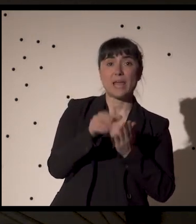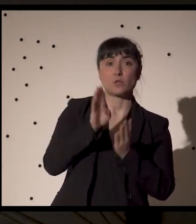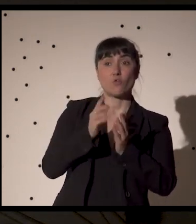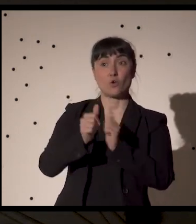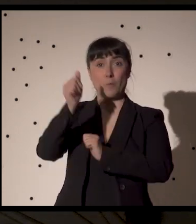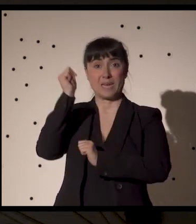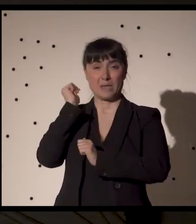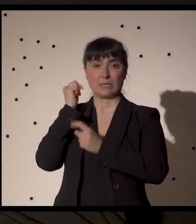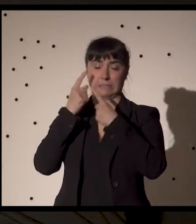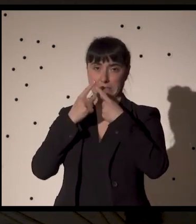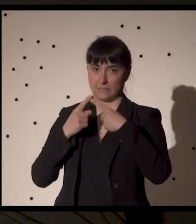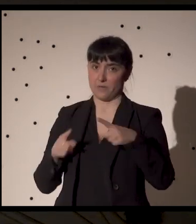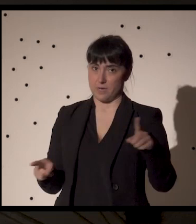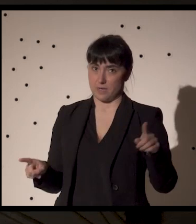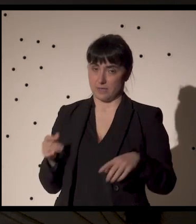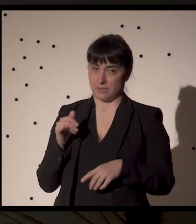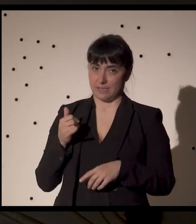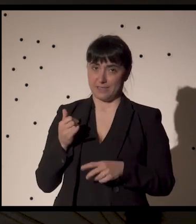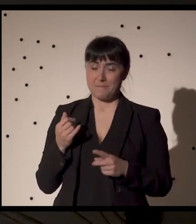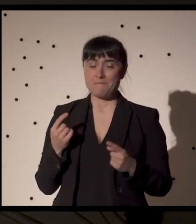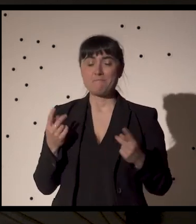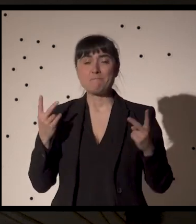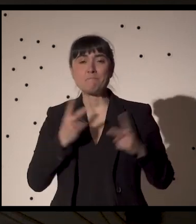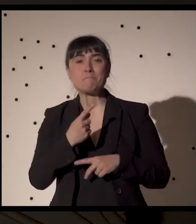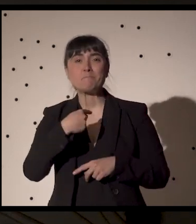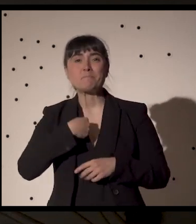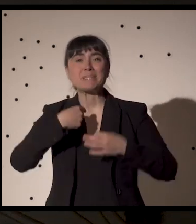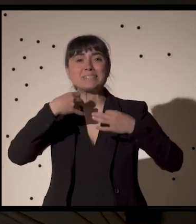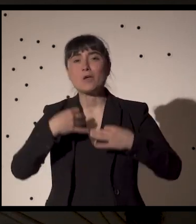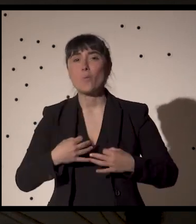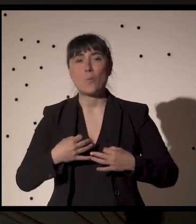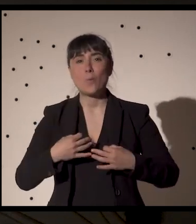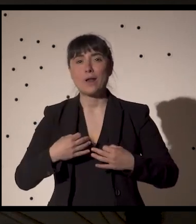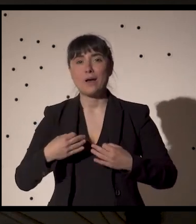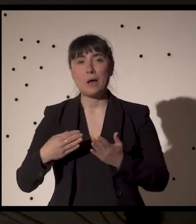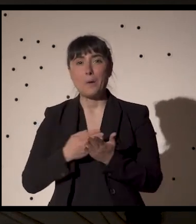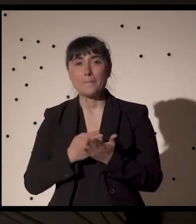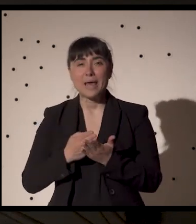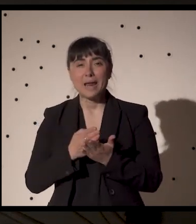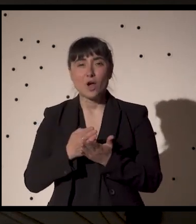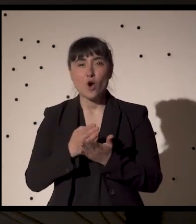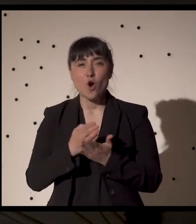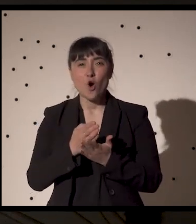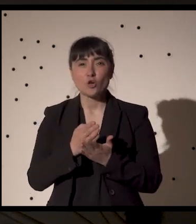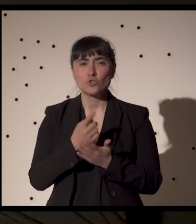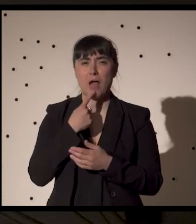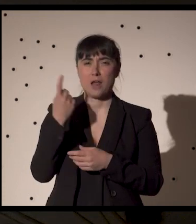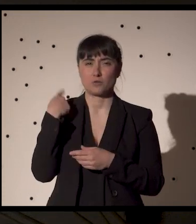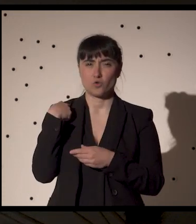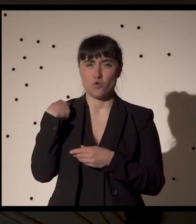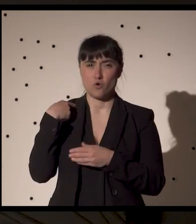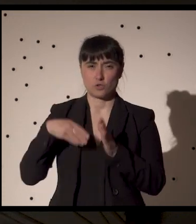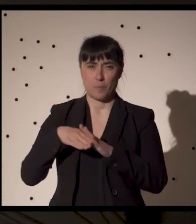mila visitatori Ma sono sicura che questa via questo percorso già predisposto lo scorso anno di